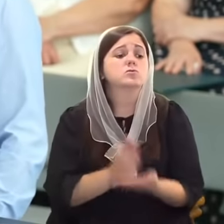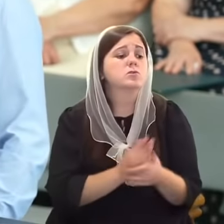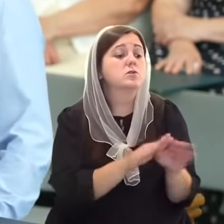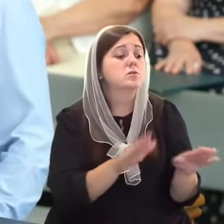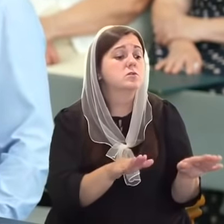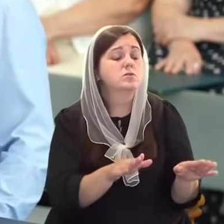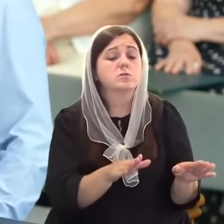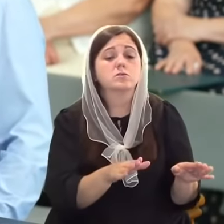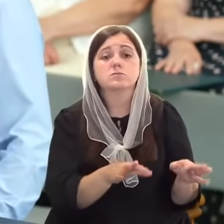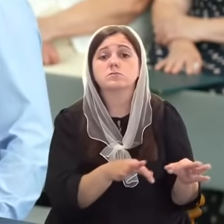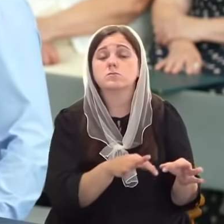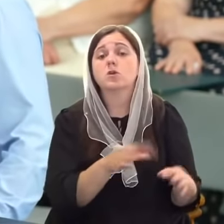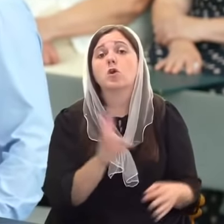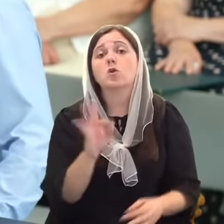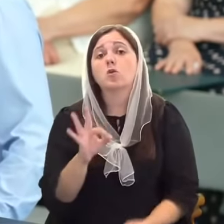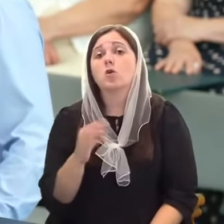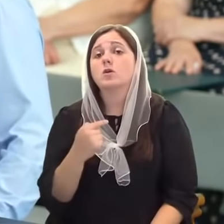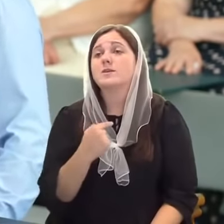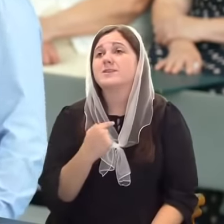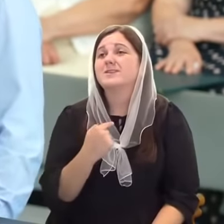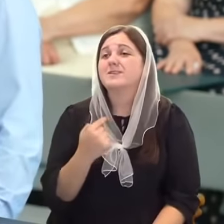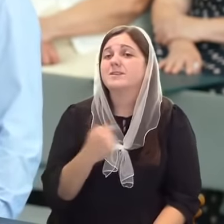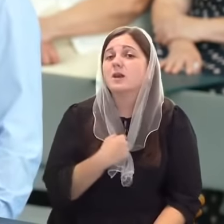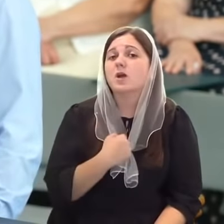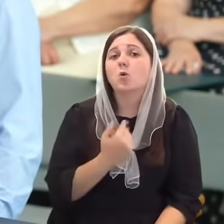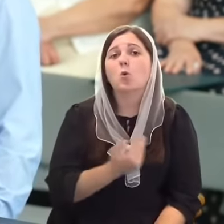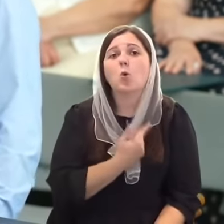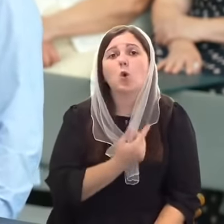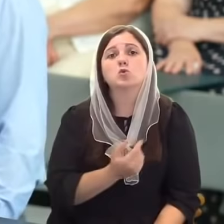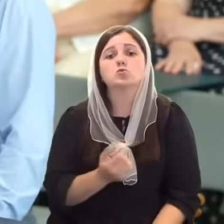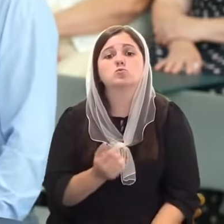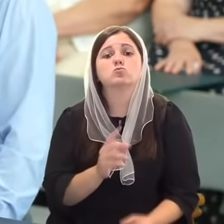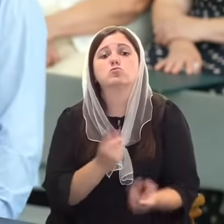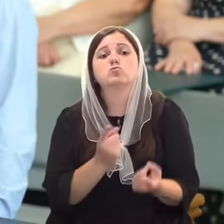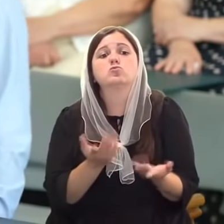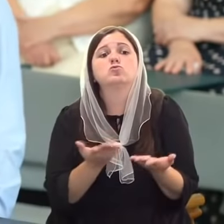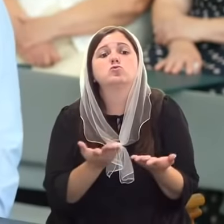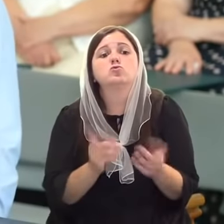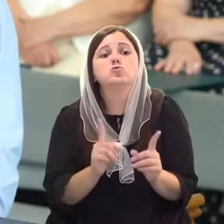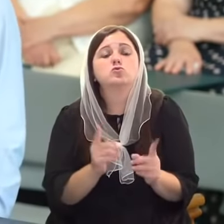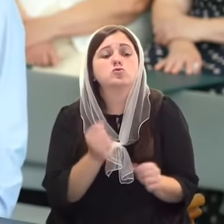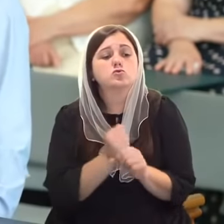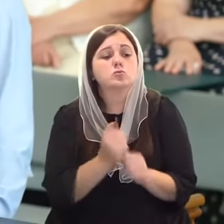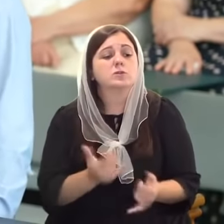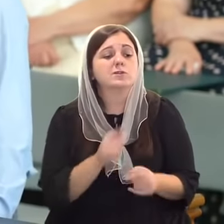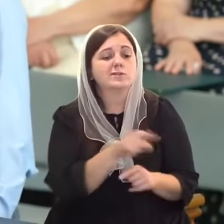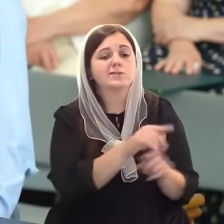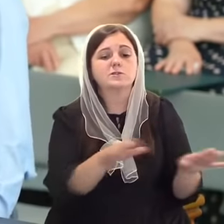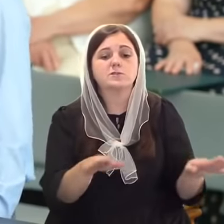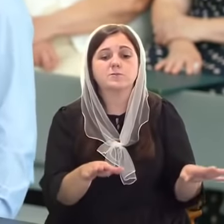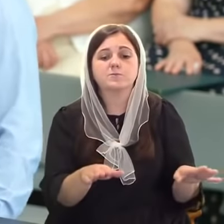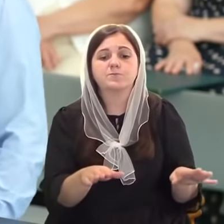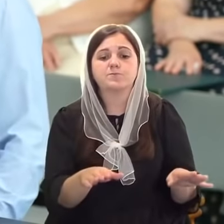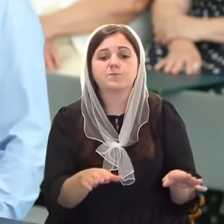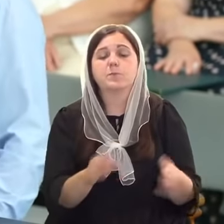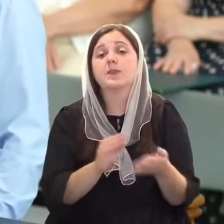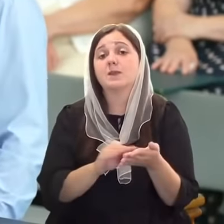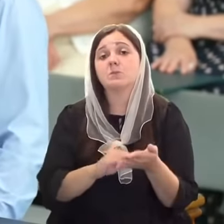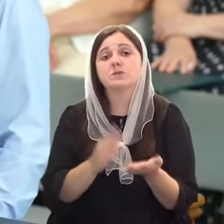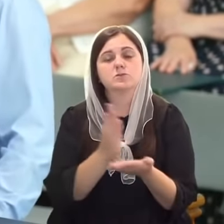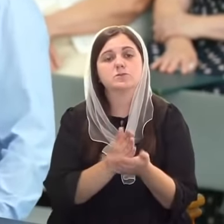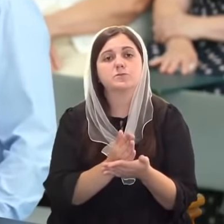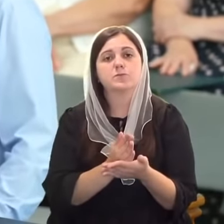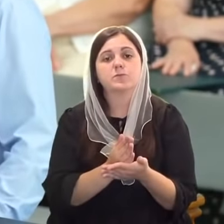Она говорит: я хочу что-то сделать для этих детей. Апостол Яков в 4 главе, в 17 стихе